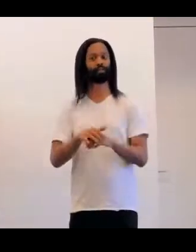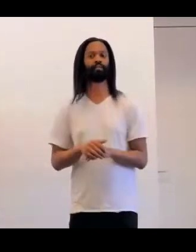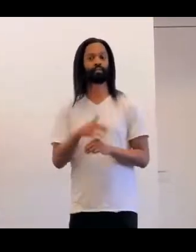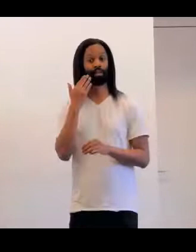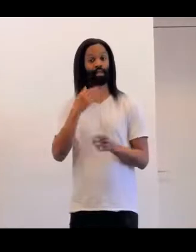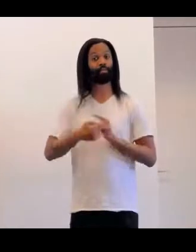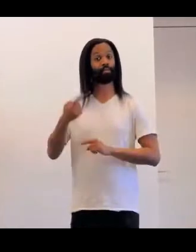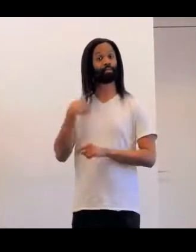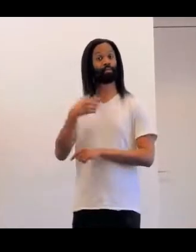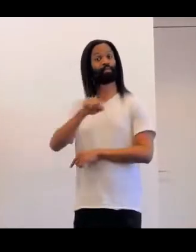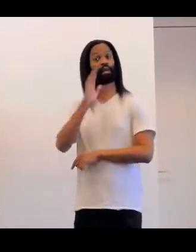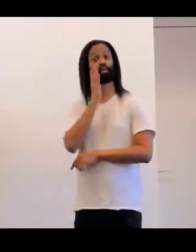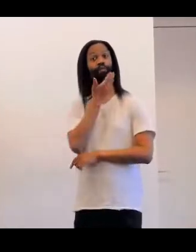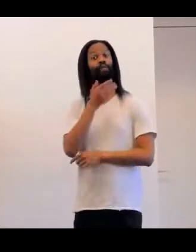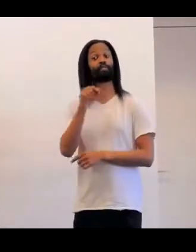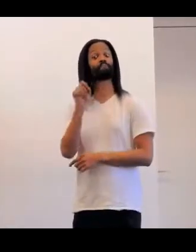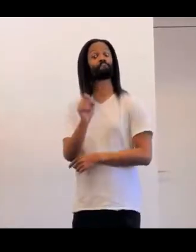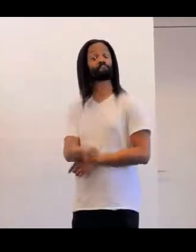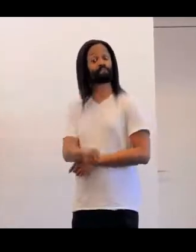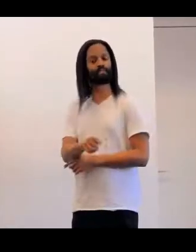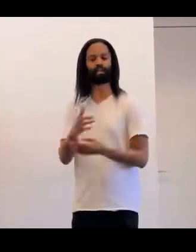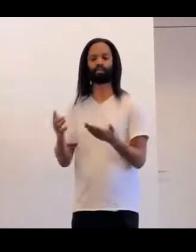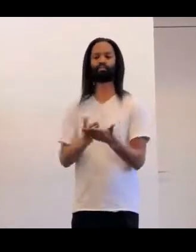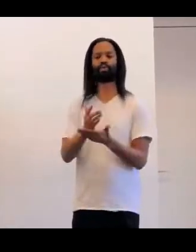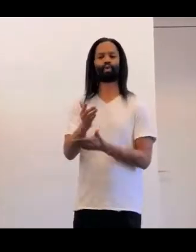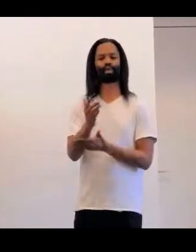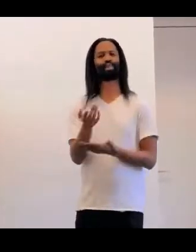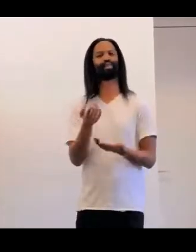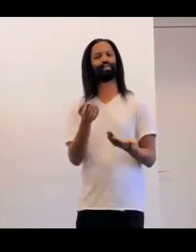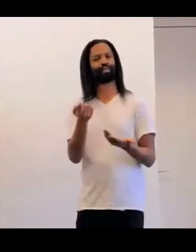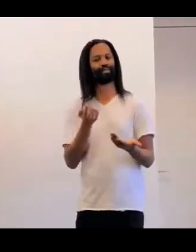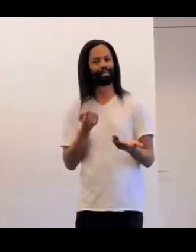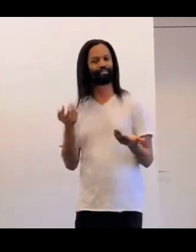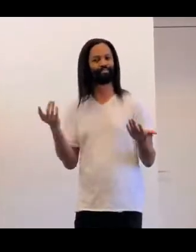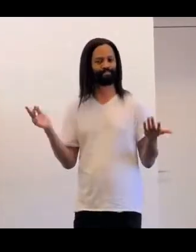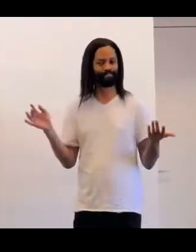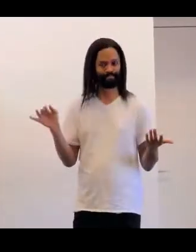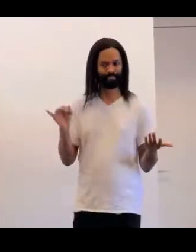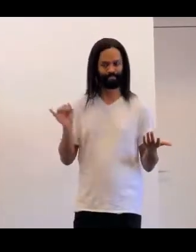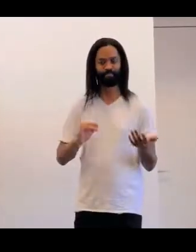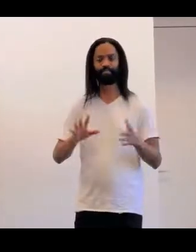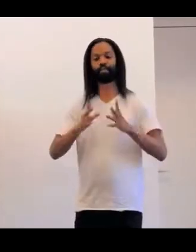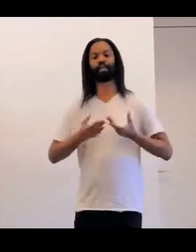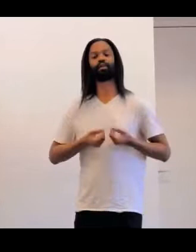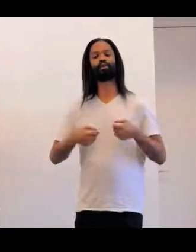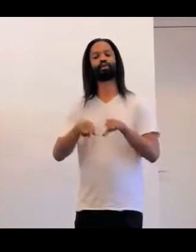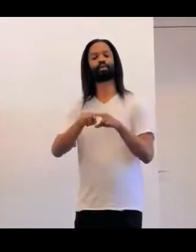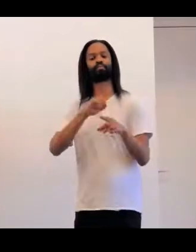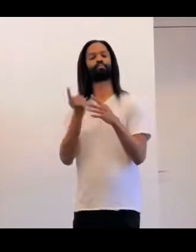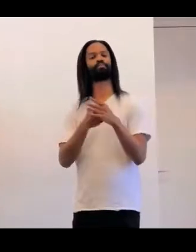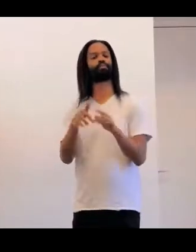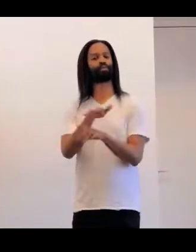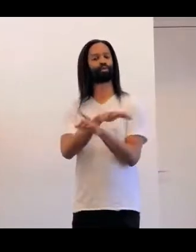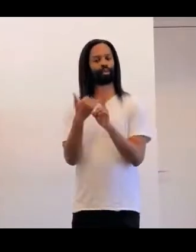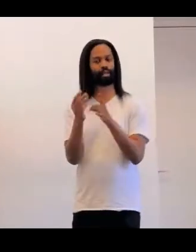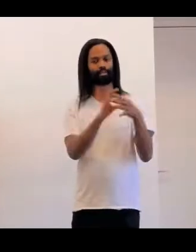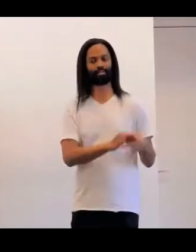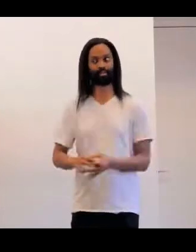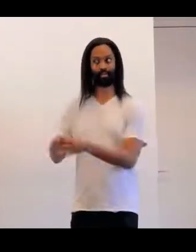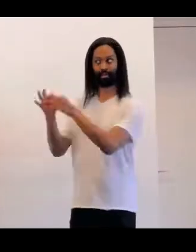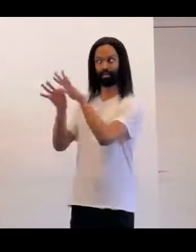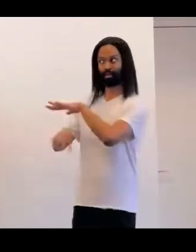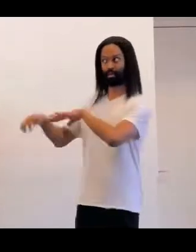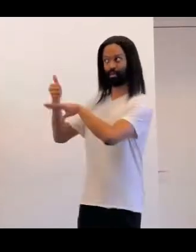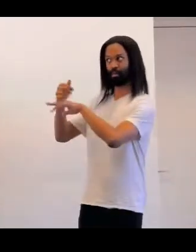de l'insertion, projet porté par le Socion Accueil et Réinsertion Sociale, en lien avec la métropole du Grand Nancy et